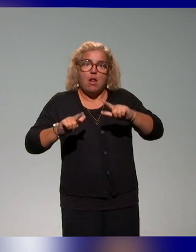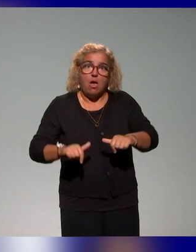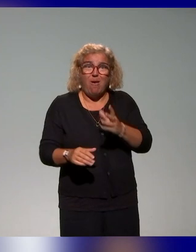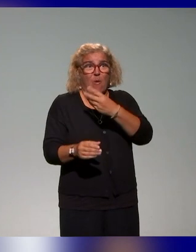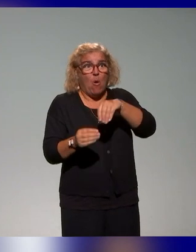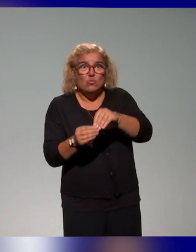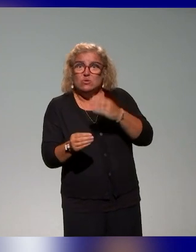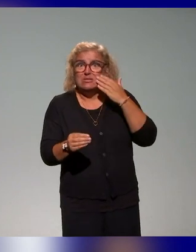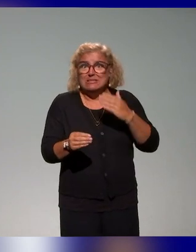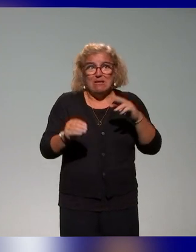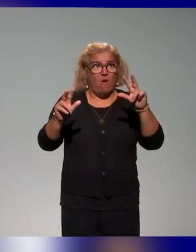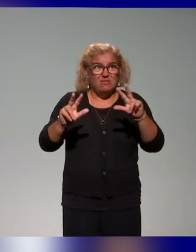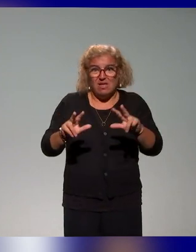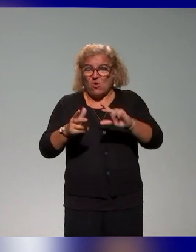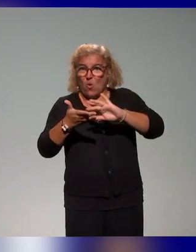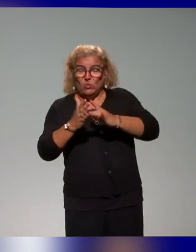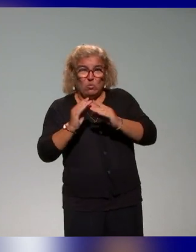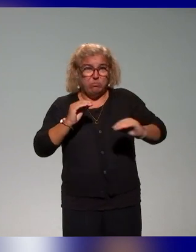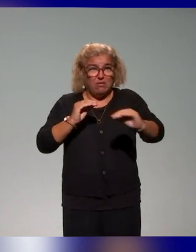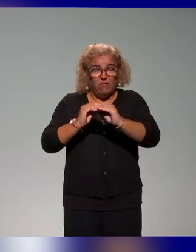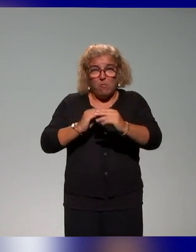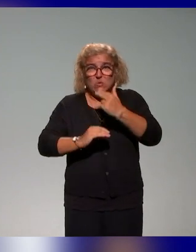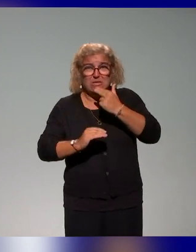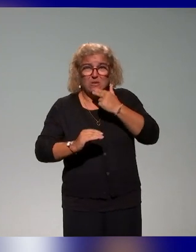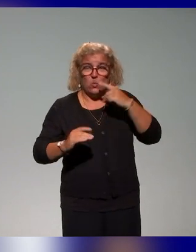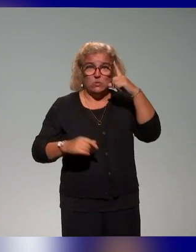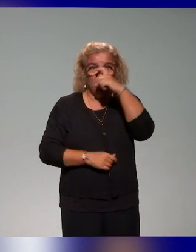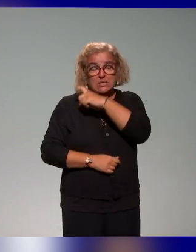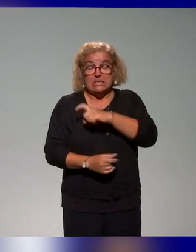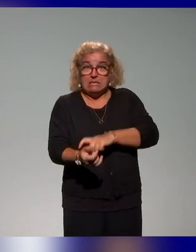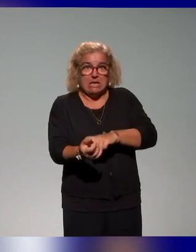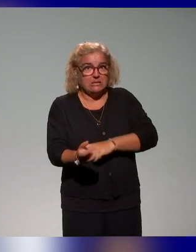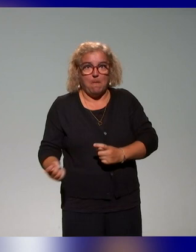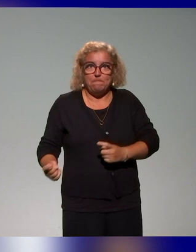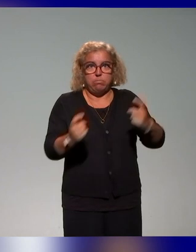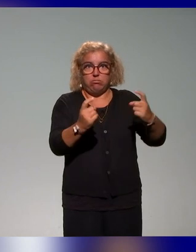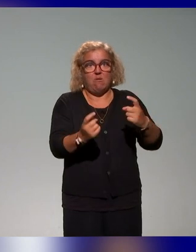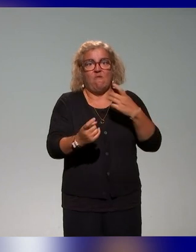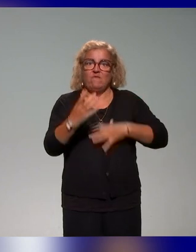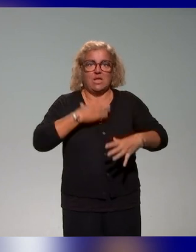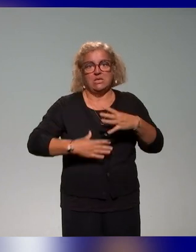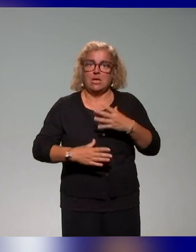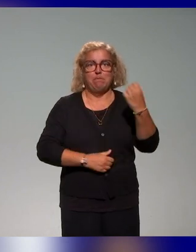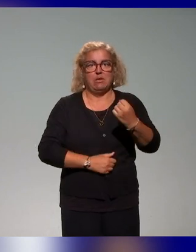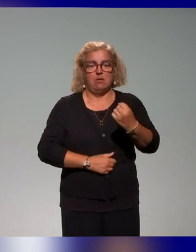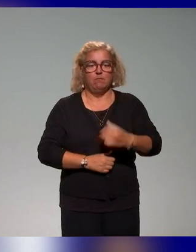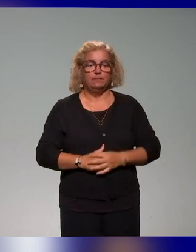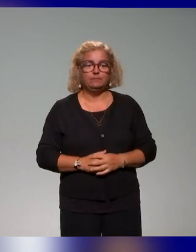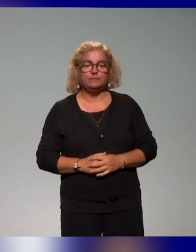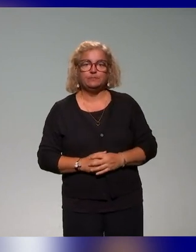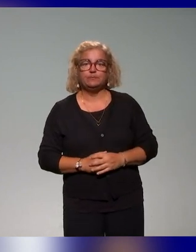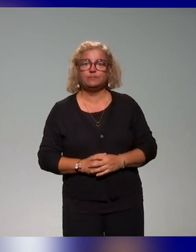utiliser son matériel, évidemment, ça augmente le stress et la fatigue. Voilà, je crois que j'ai fait le